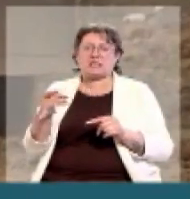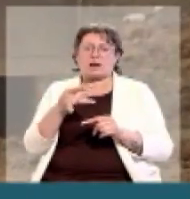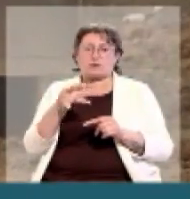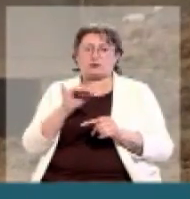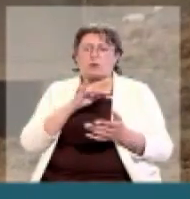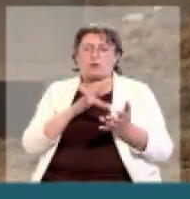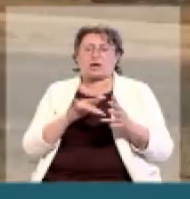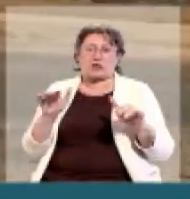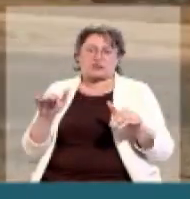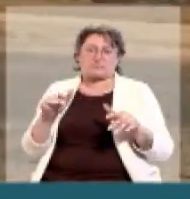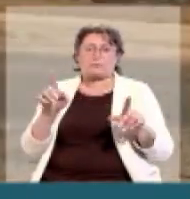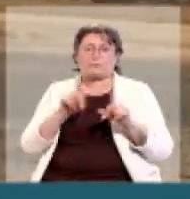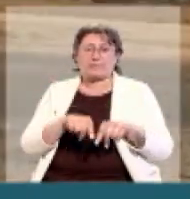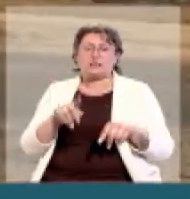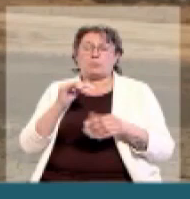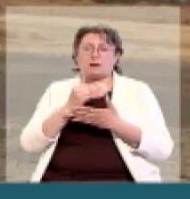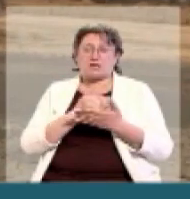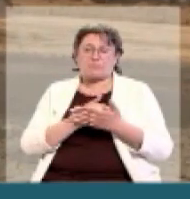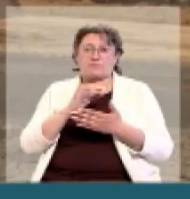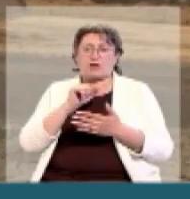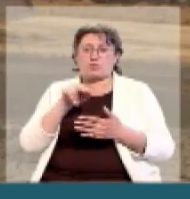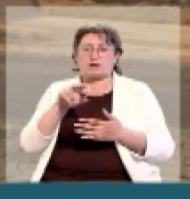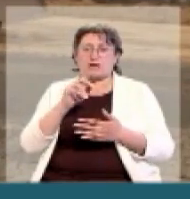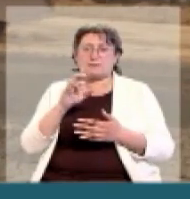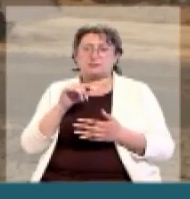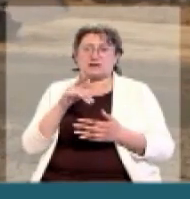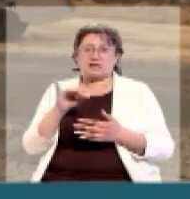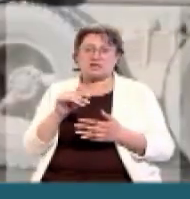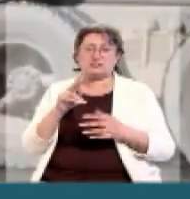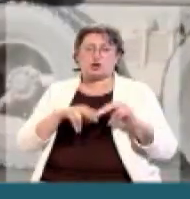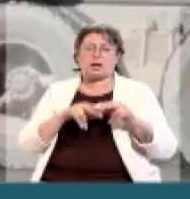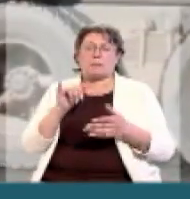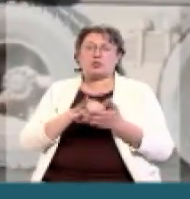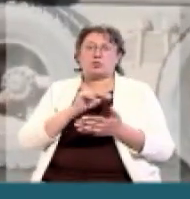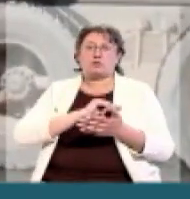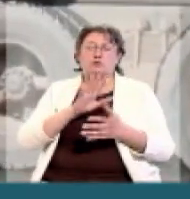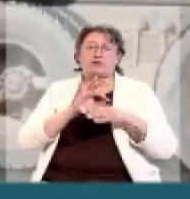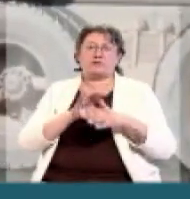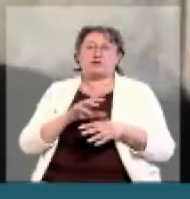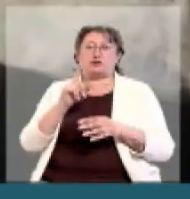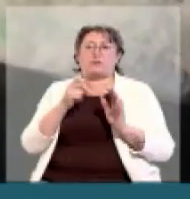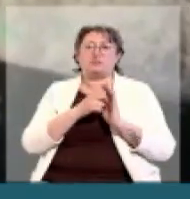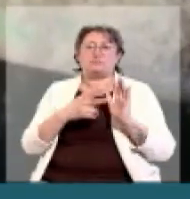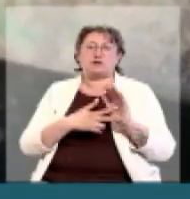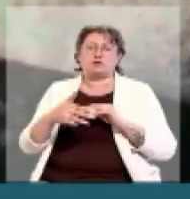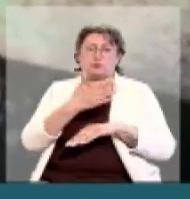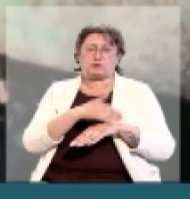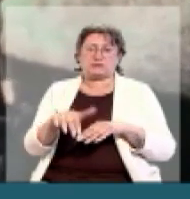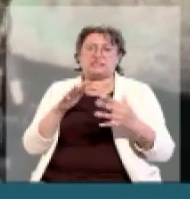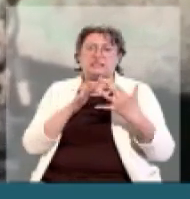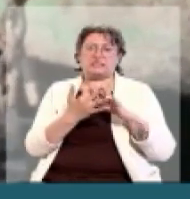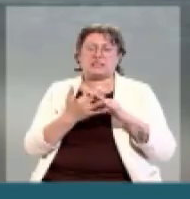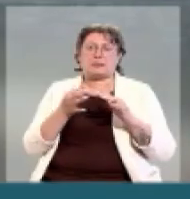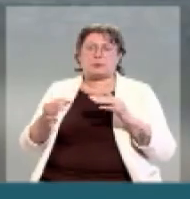районом и городом Аркалык. Также в рамках программы Аул-Ельбесега строительно-монтажные работы будут проведены на 118 улицах